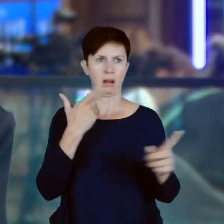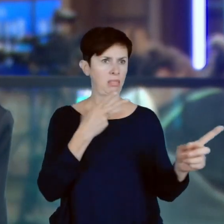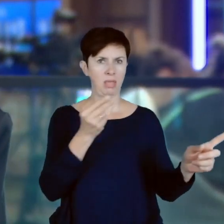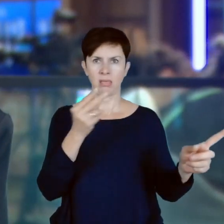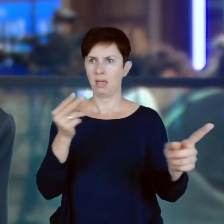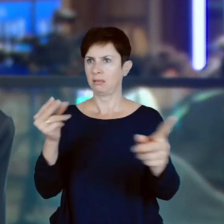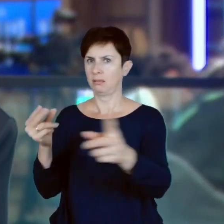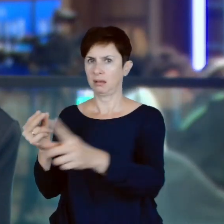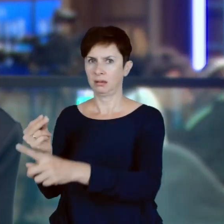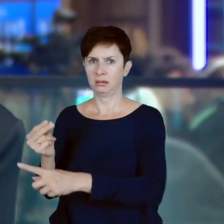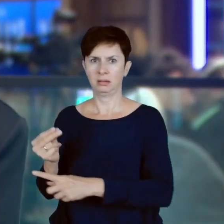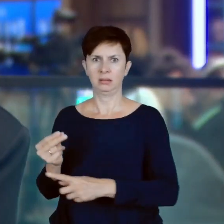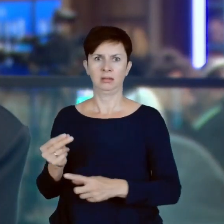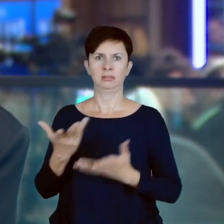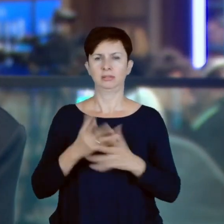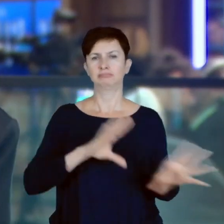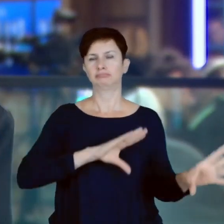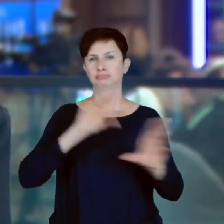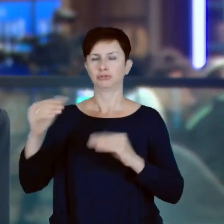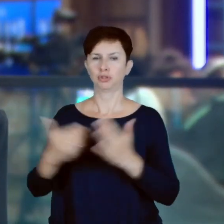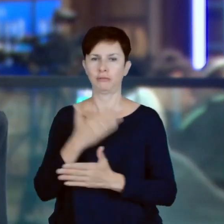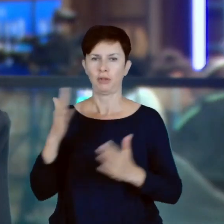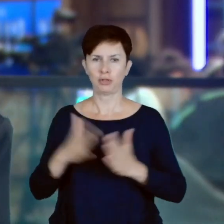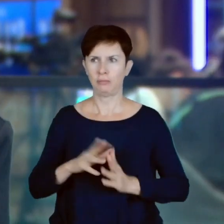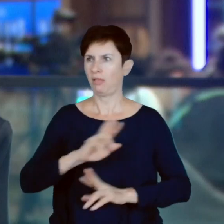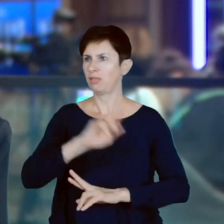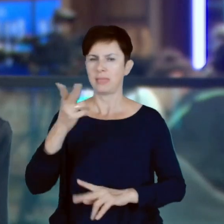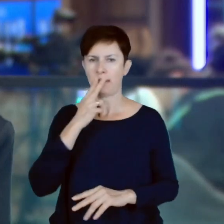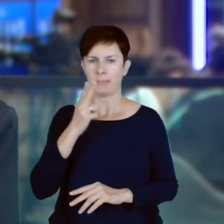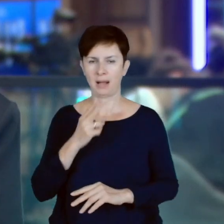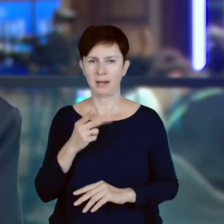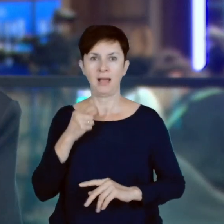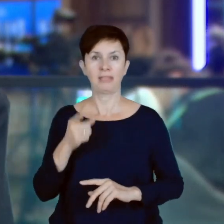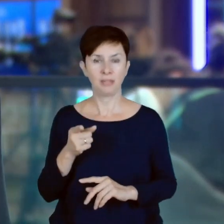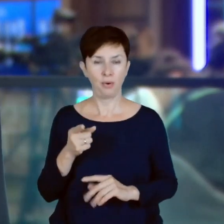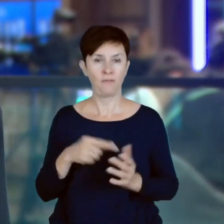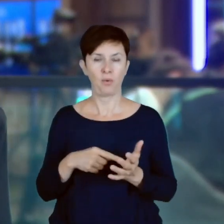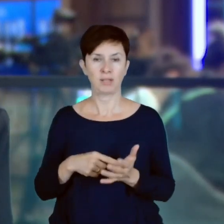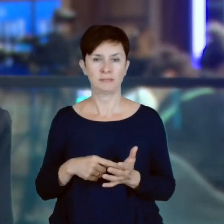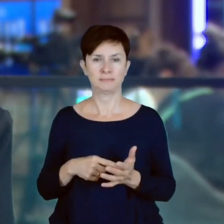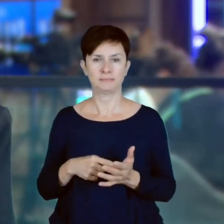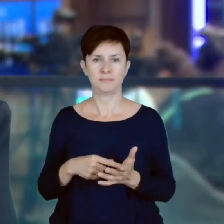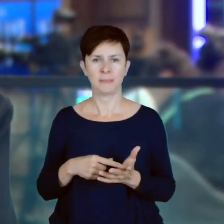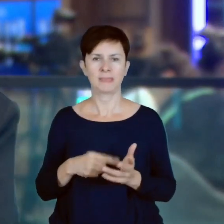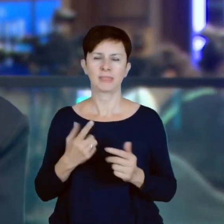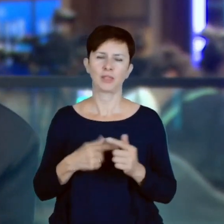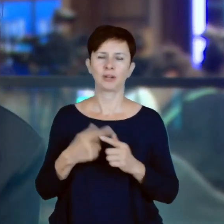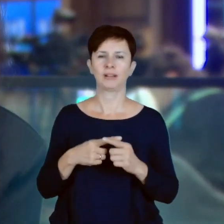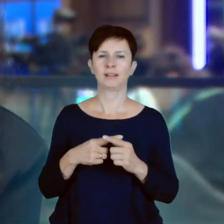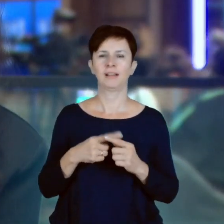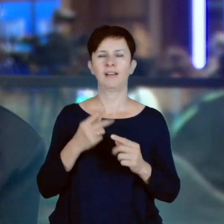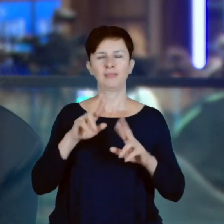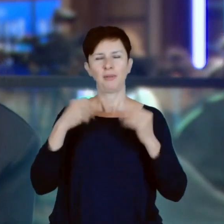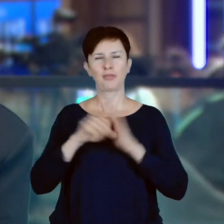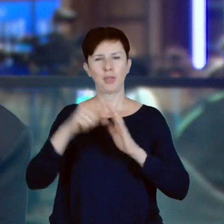przeprowadziła się tam do nowego domu, prawda? I nikt inny nie pali. To ta akceptacja, bo znowu teraz wracając trochę do mózgu,